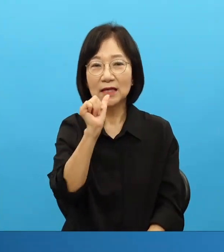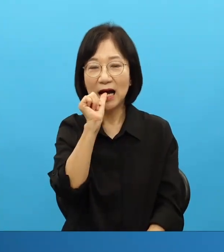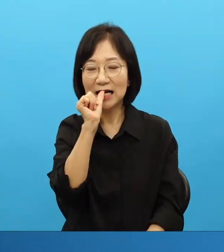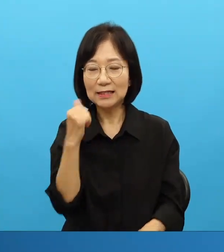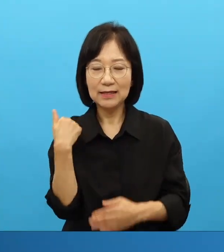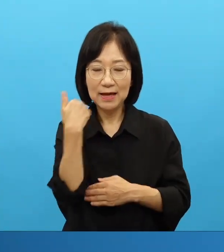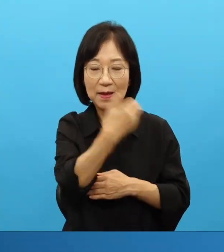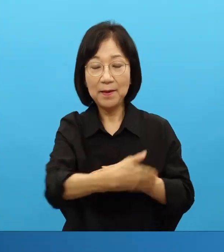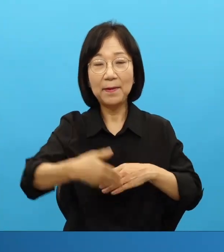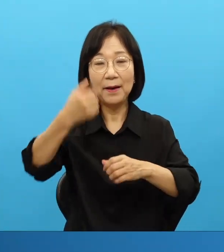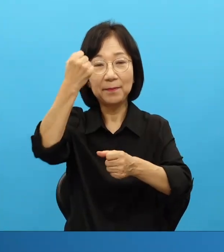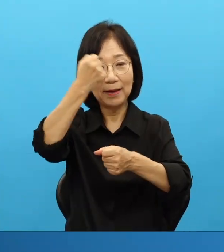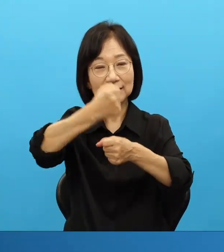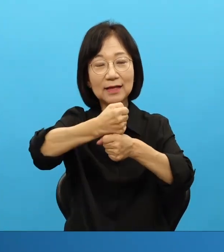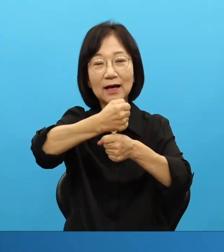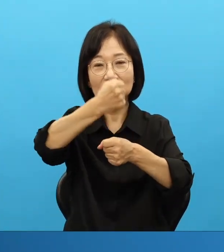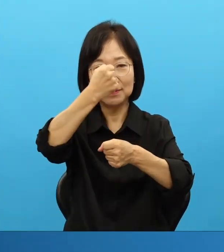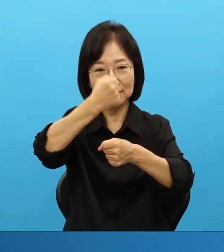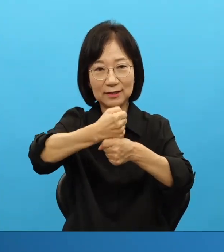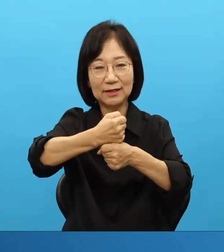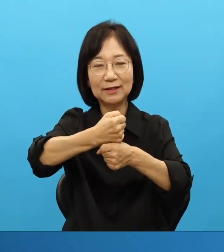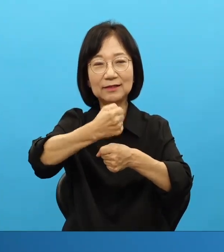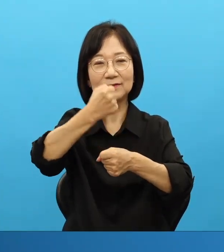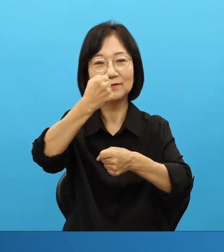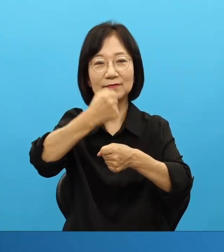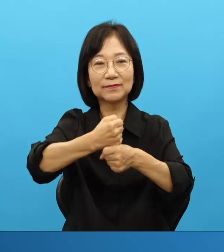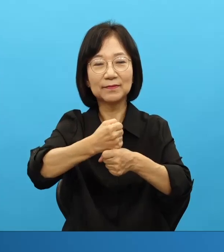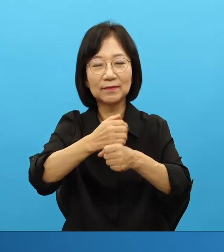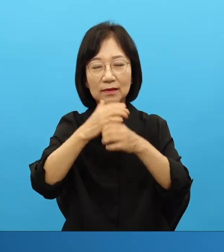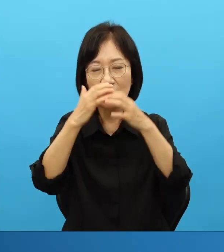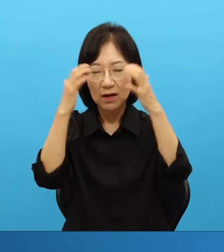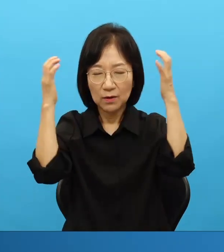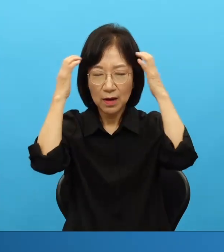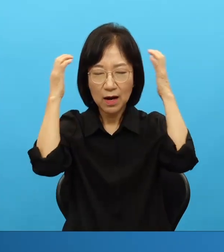이름 너의 함께 사노라.